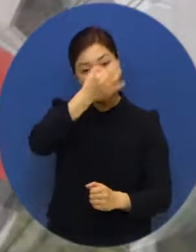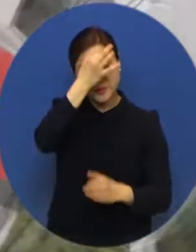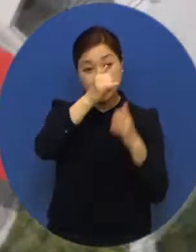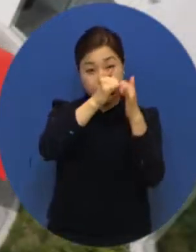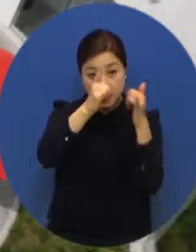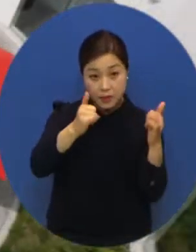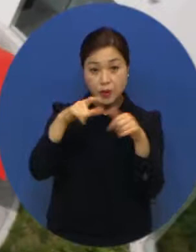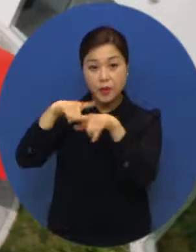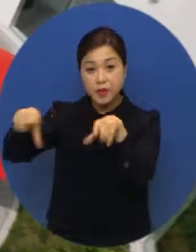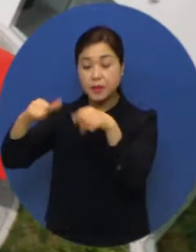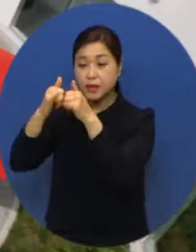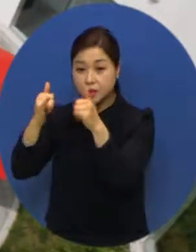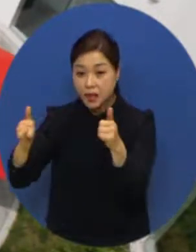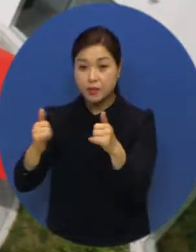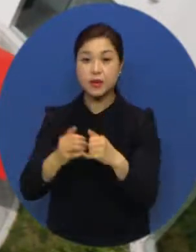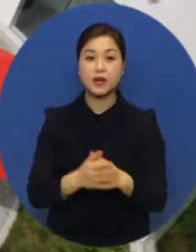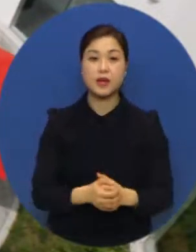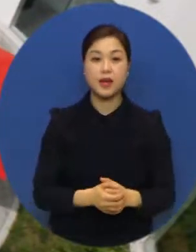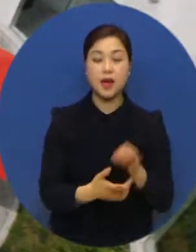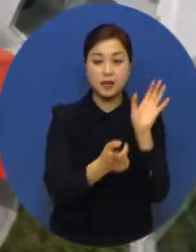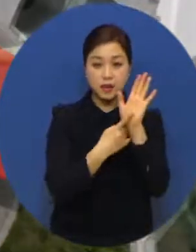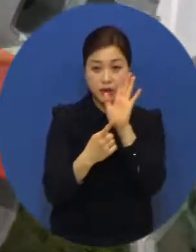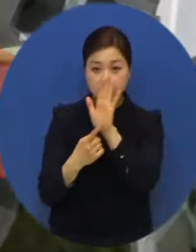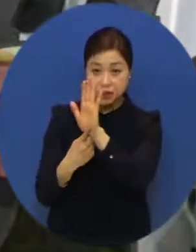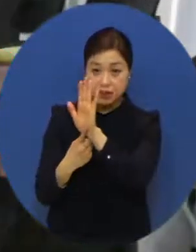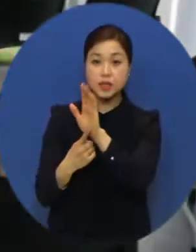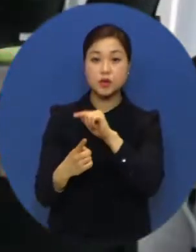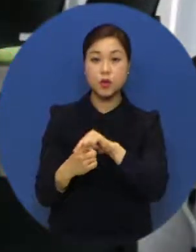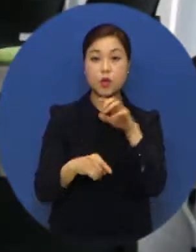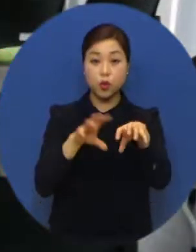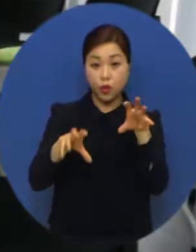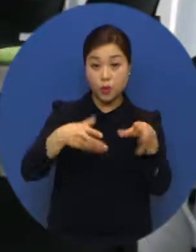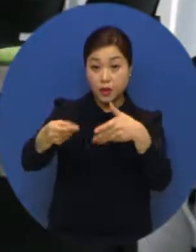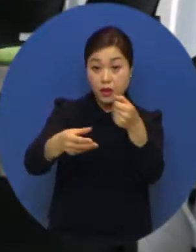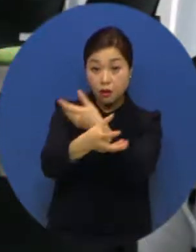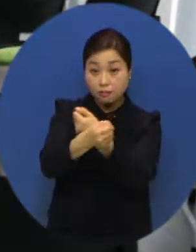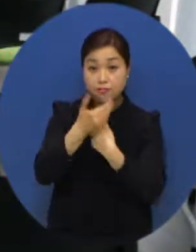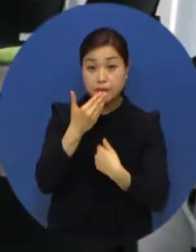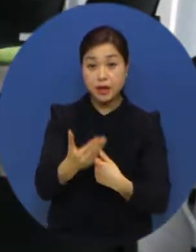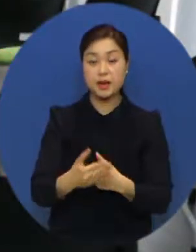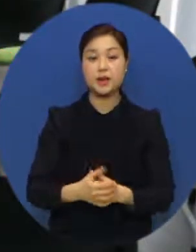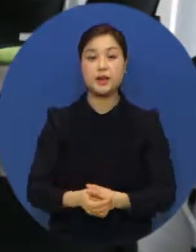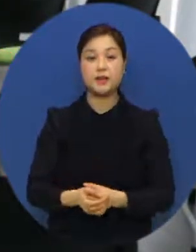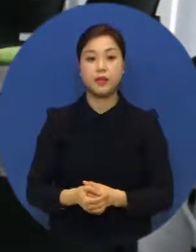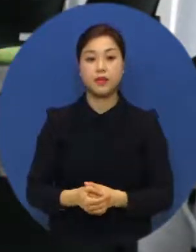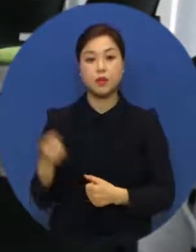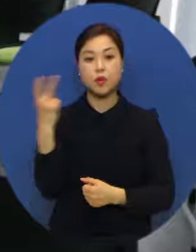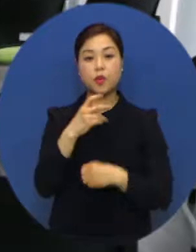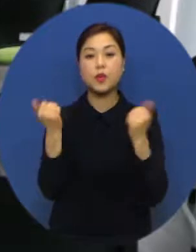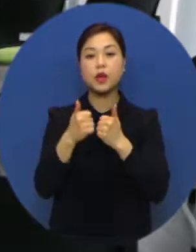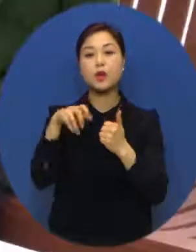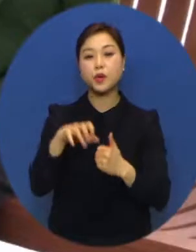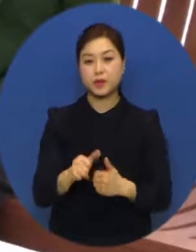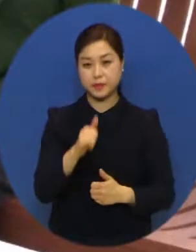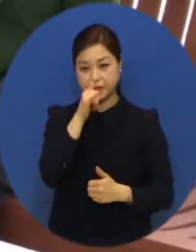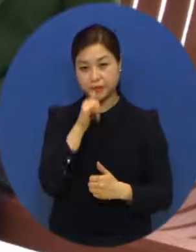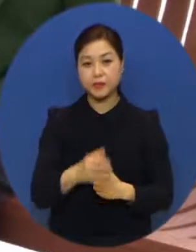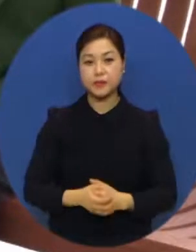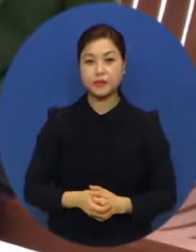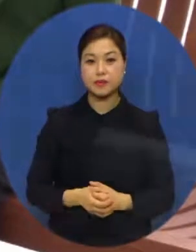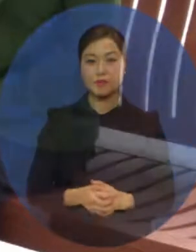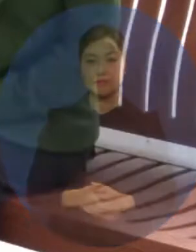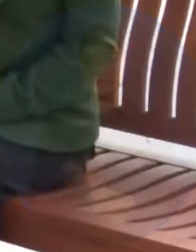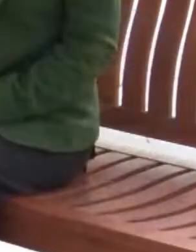시민들에게 그 전시나 공간 대여가 되고요. 회의할 수 있는 공간도 있습니다. 네, 그야말로